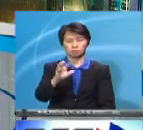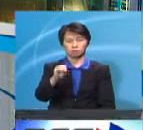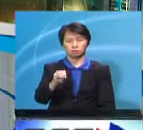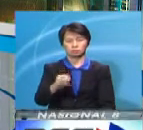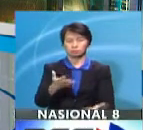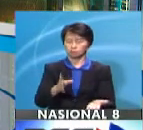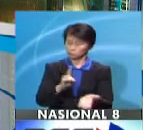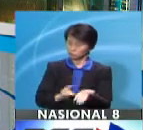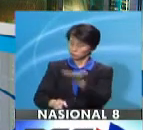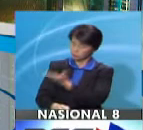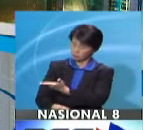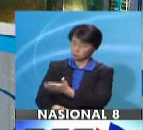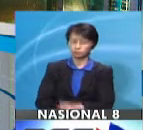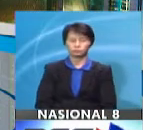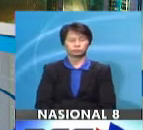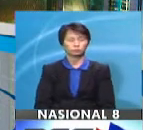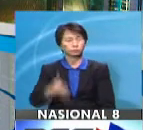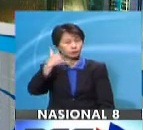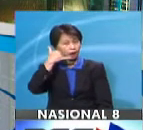Doktor? Ya, ya.